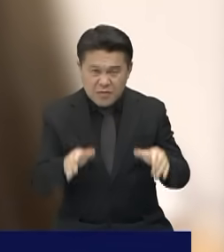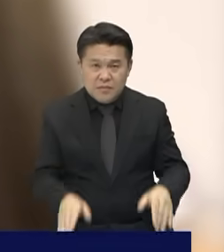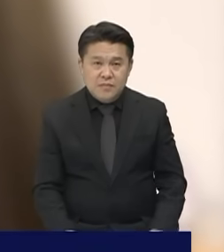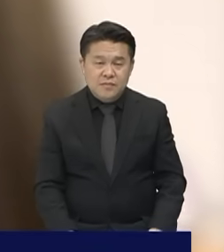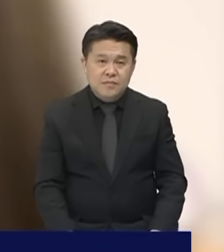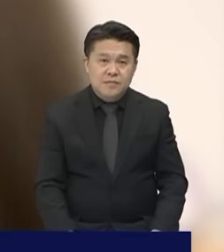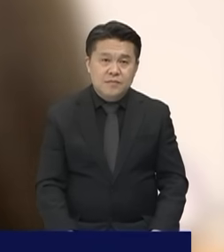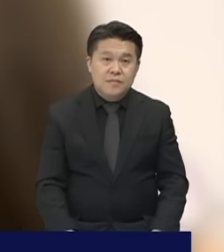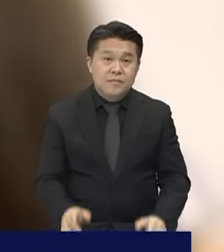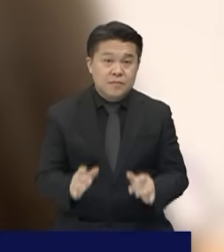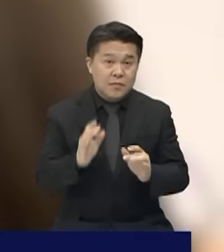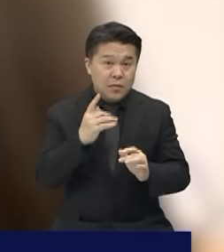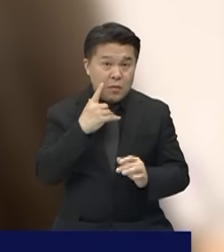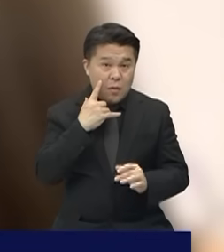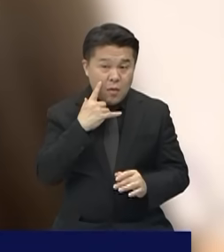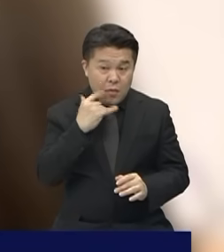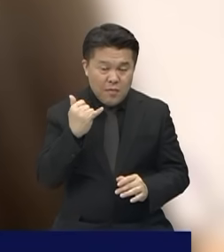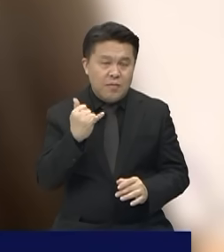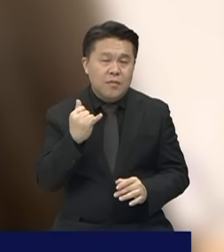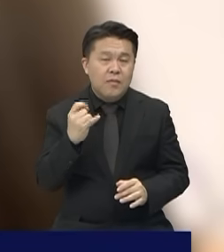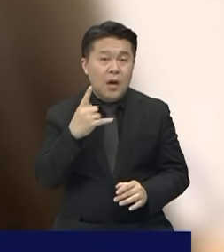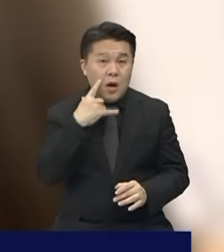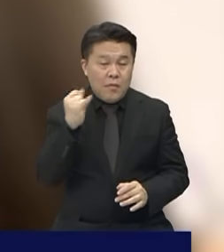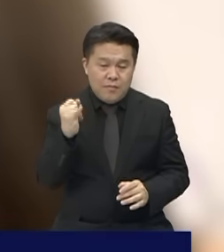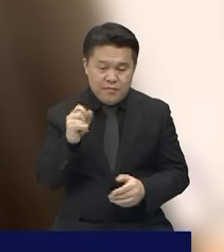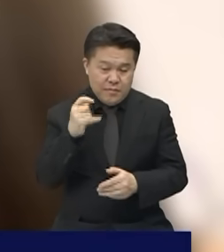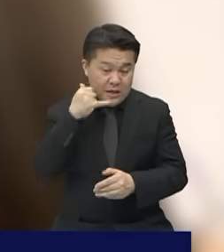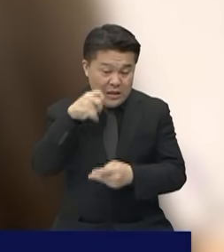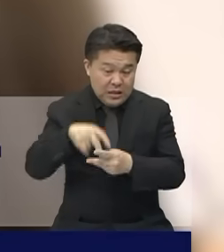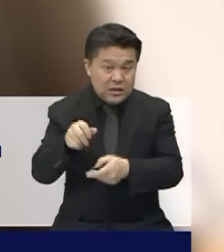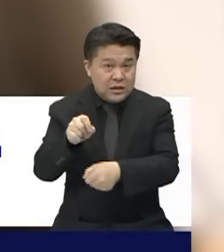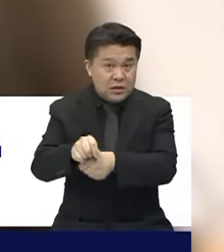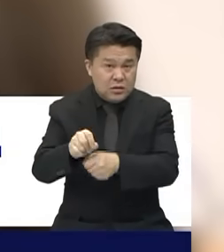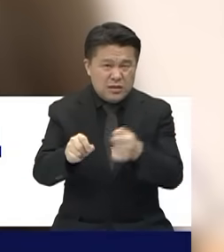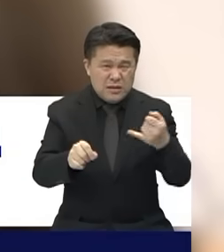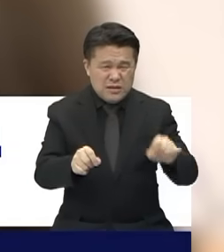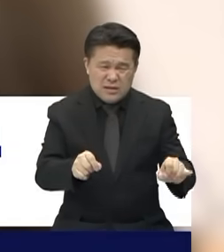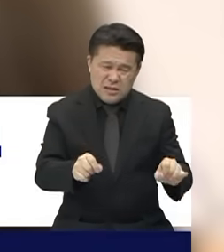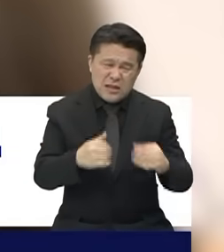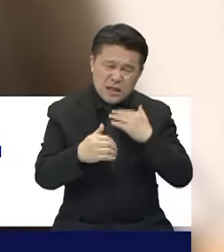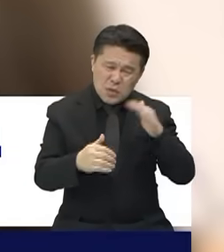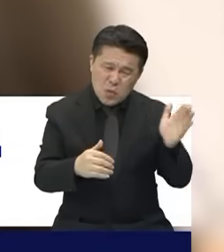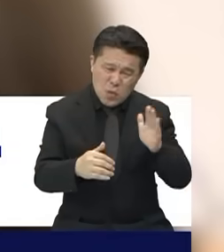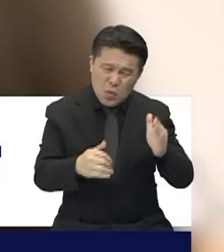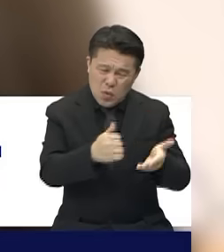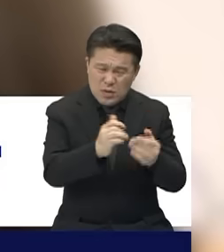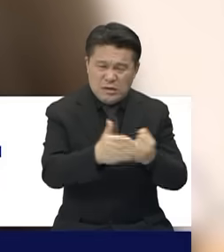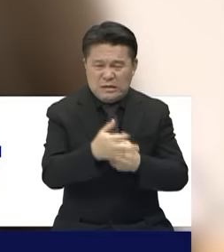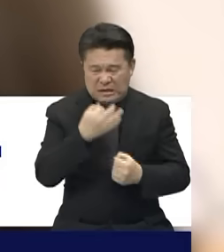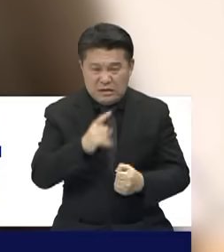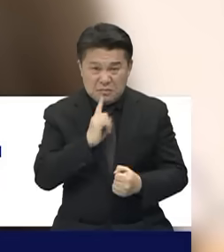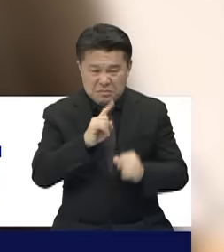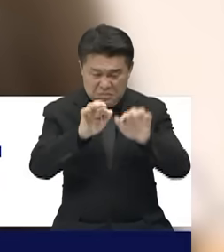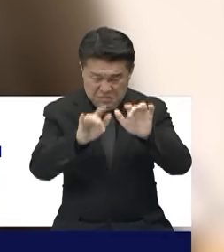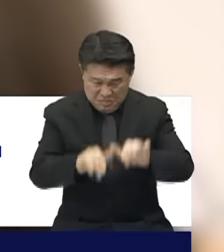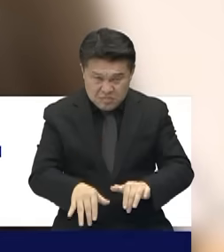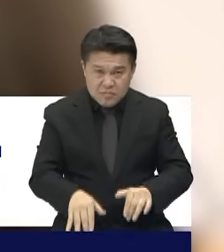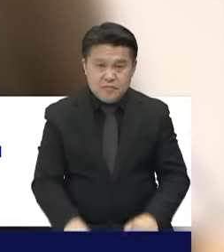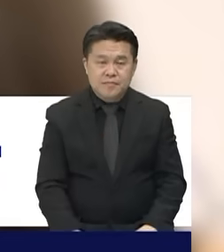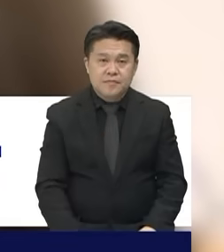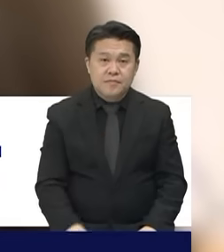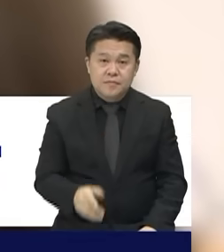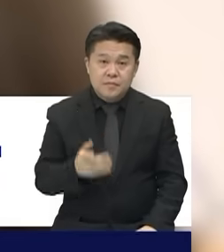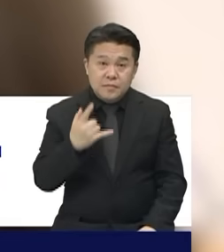최근 한 온라인 커뮤니티에는 콜센터 직원인 엄마가 딸뻘 고객 때문에 힘들어하고 있습니다라는 제목의 글이 올라왔습니다. 글 쓴